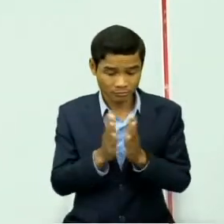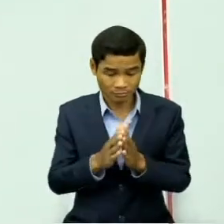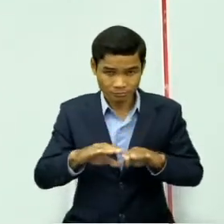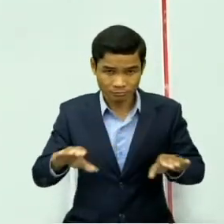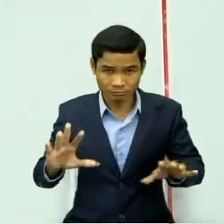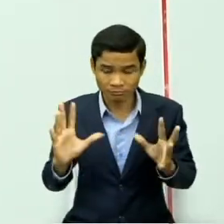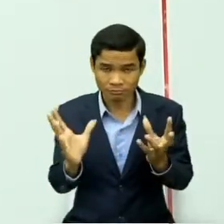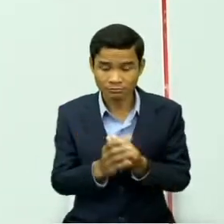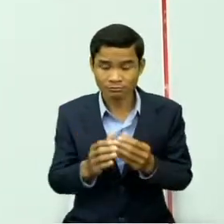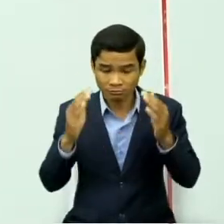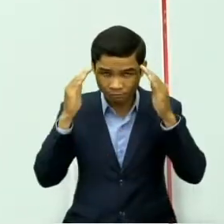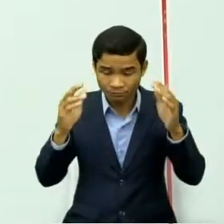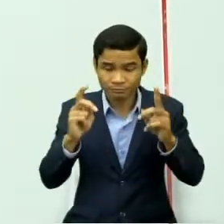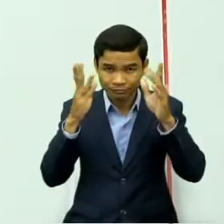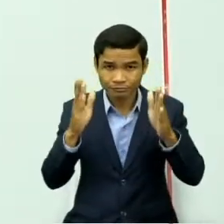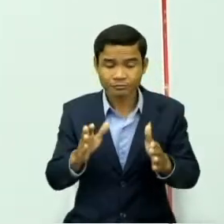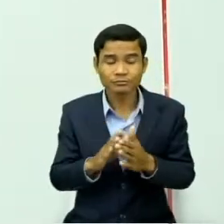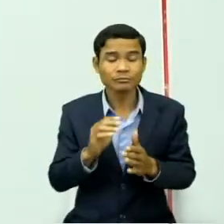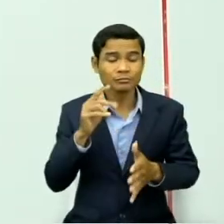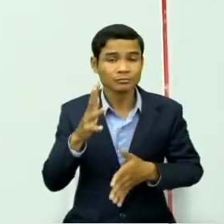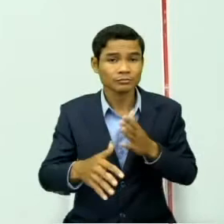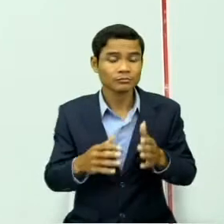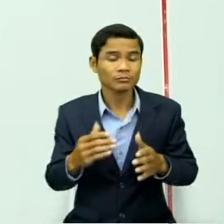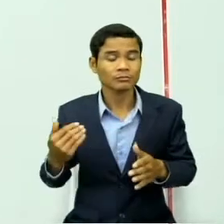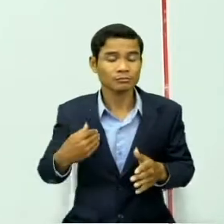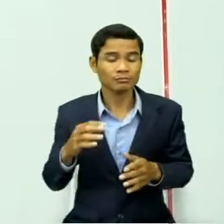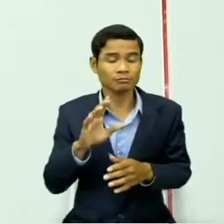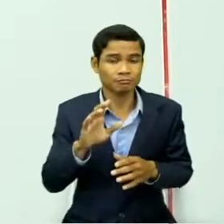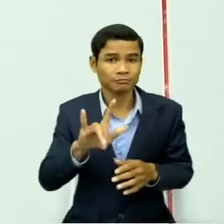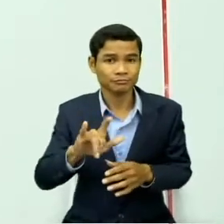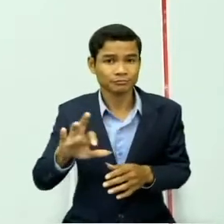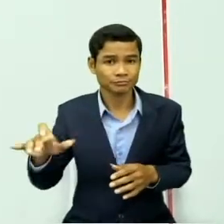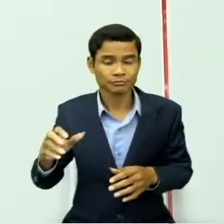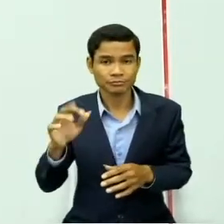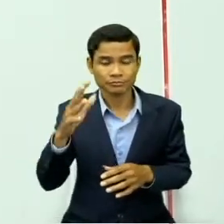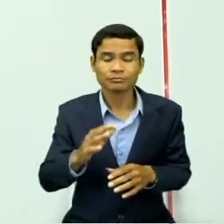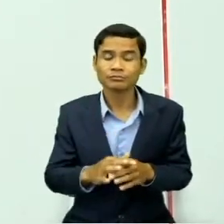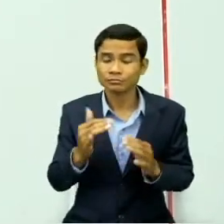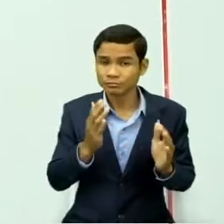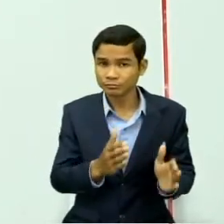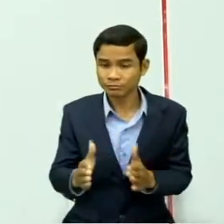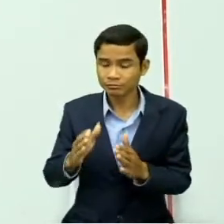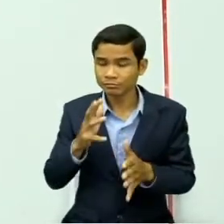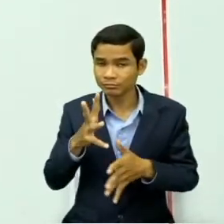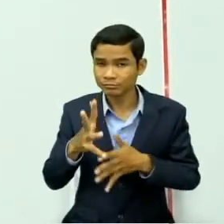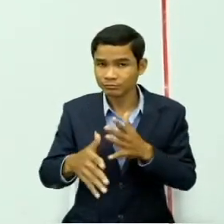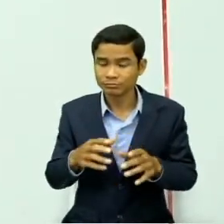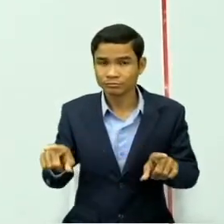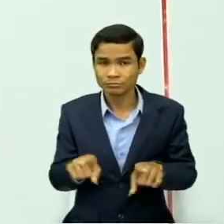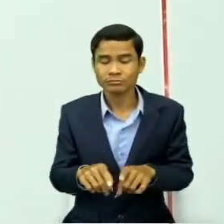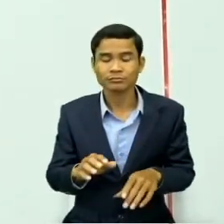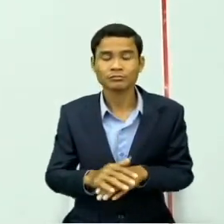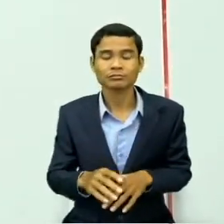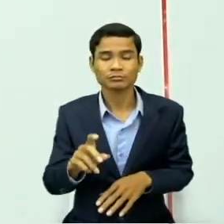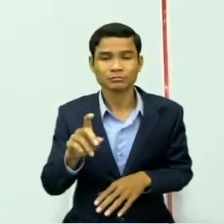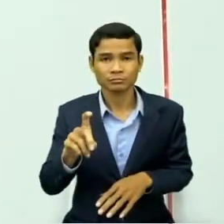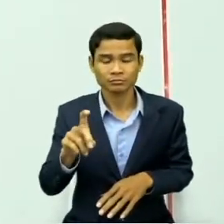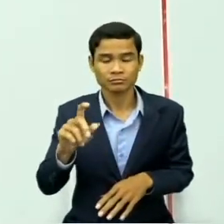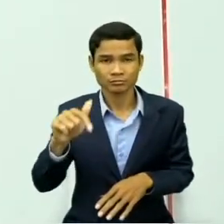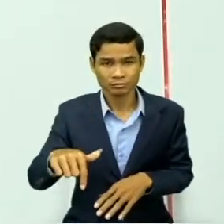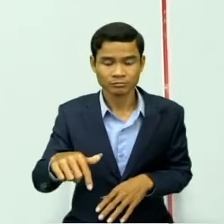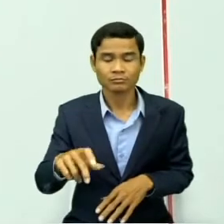chăm sự đam nẹt rú chà ăn ban mình bán xong bạc cọp hai con chăm tìm khốn ăn nè con sẽ đập thằng ốc nía